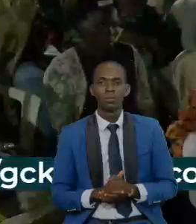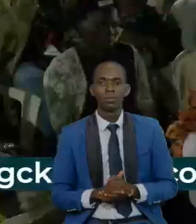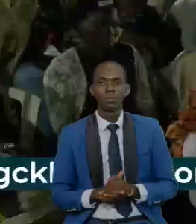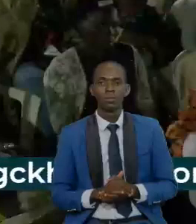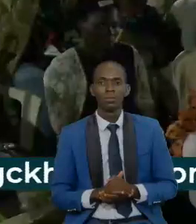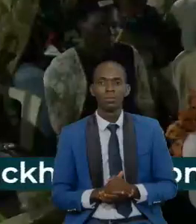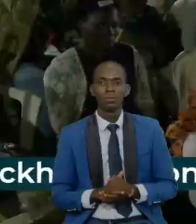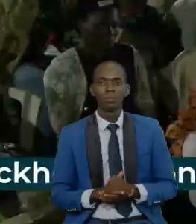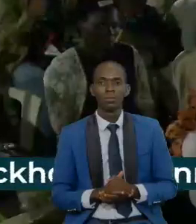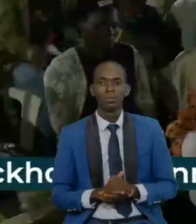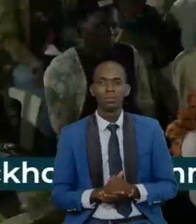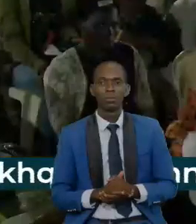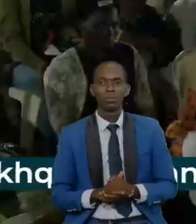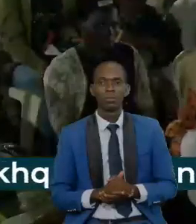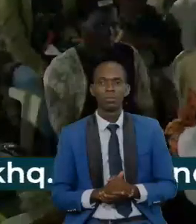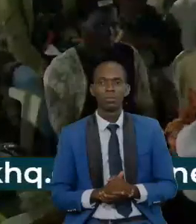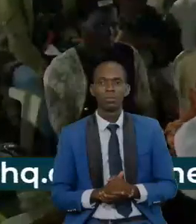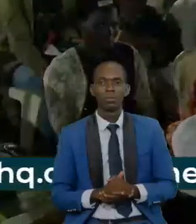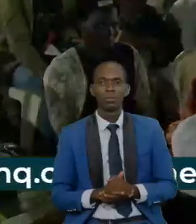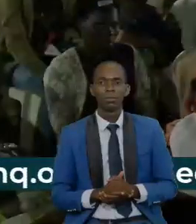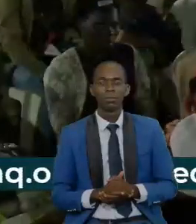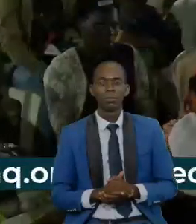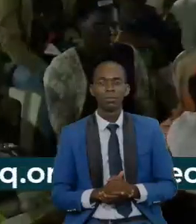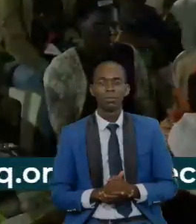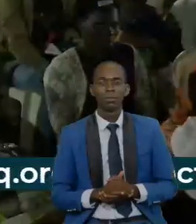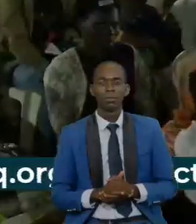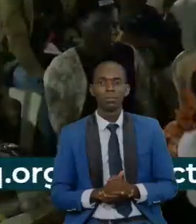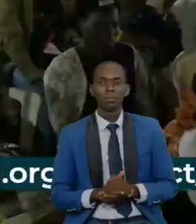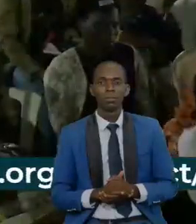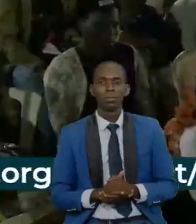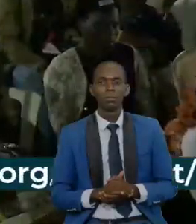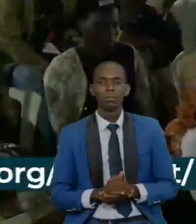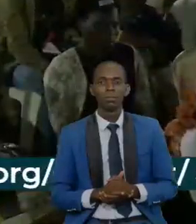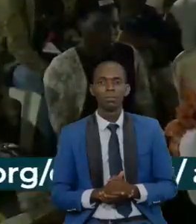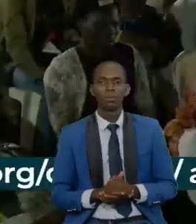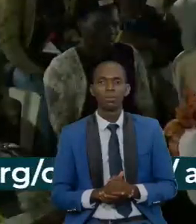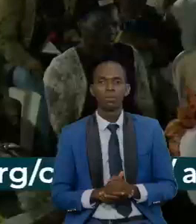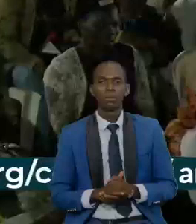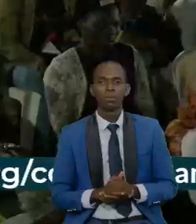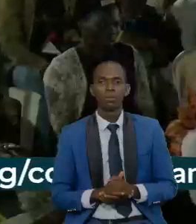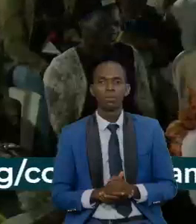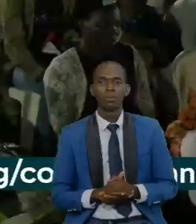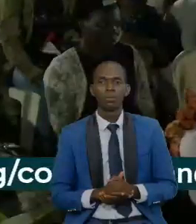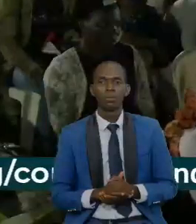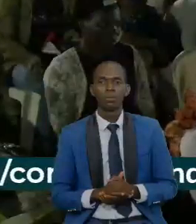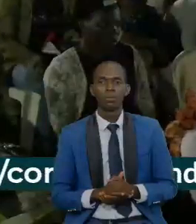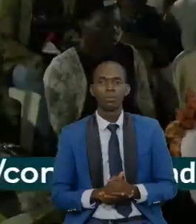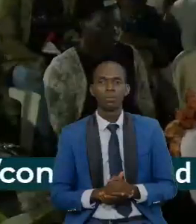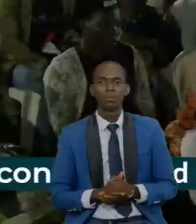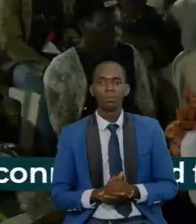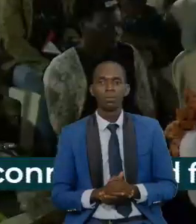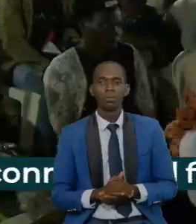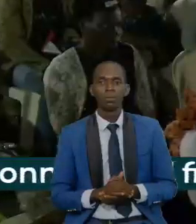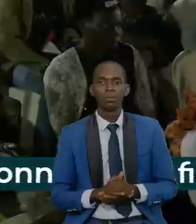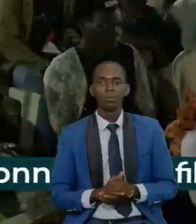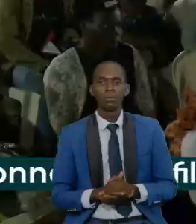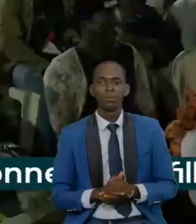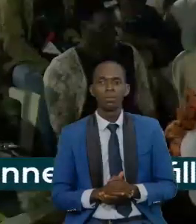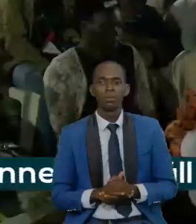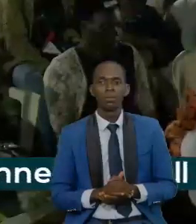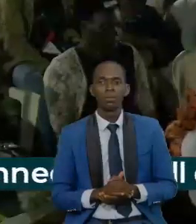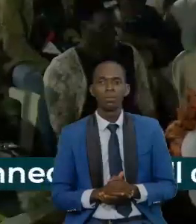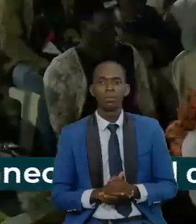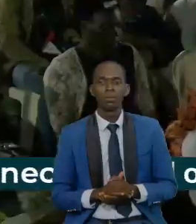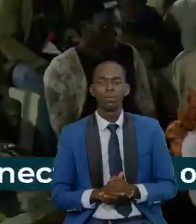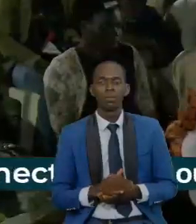Nous avons à vous annoncer les petites annonces comme suit. We